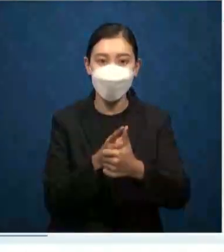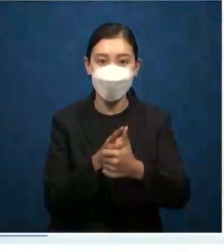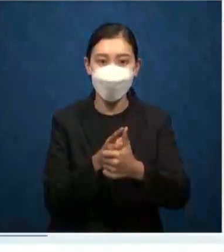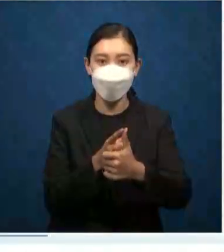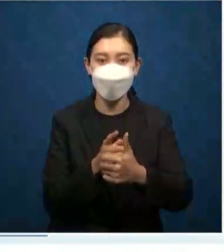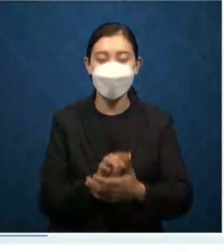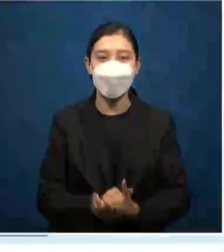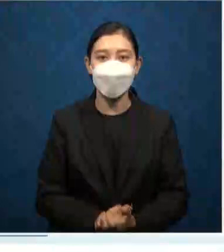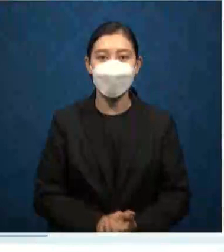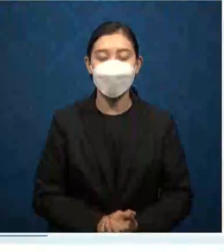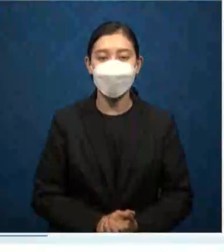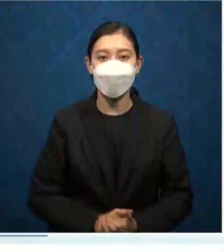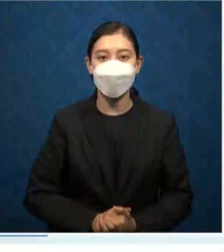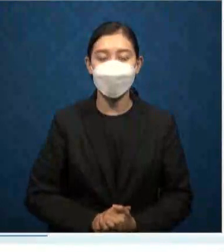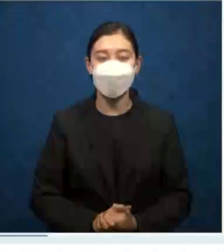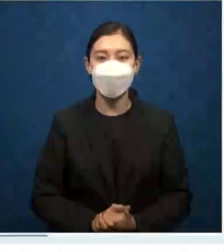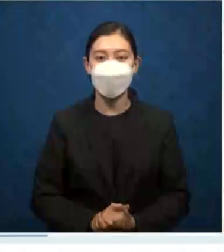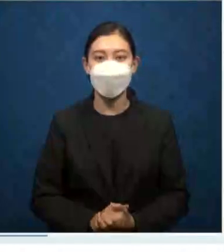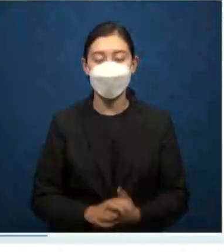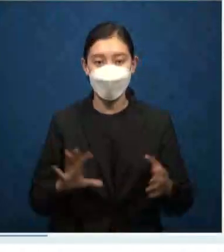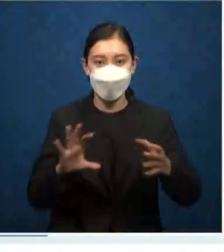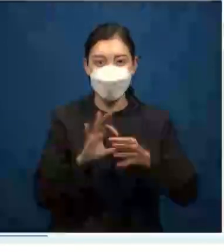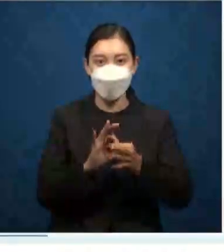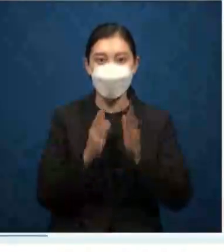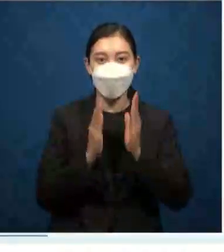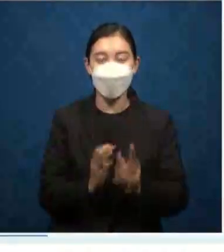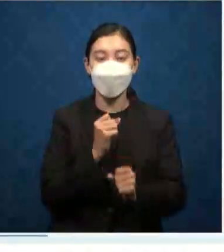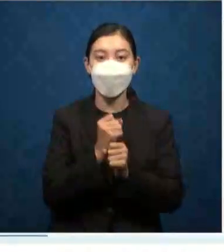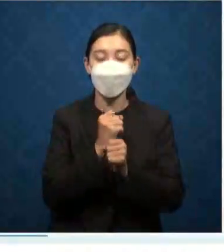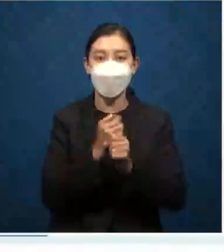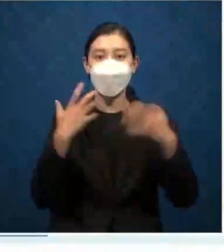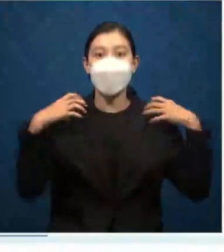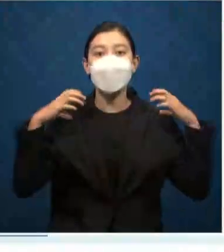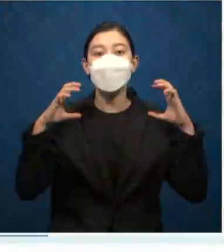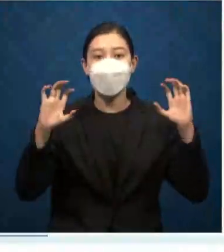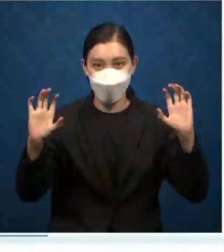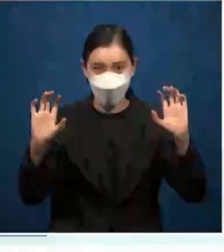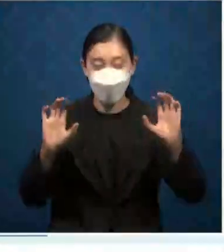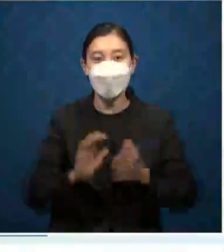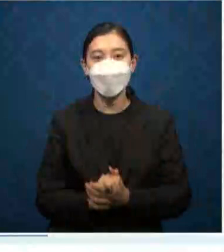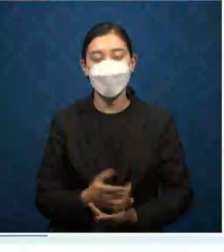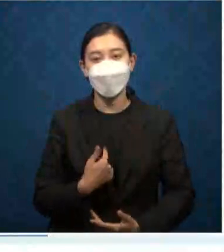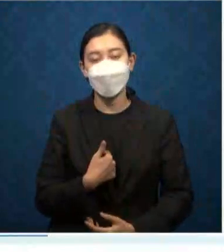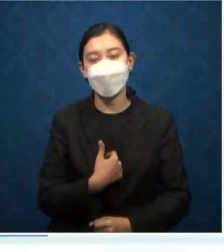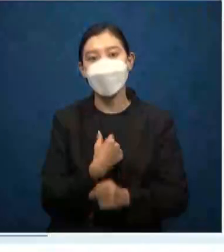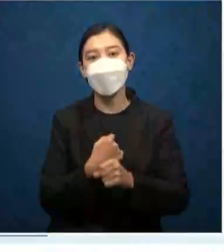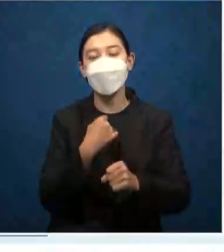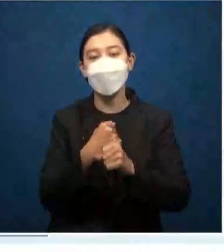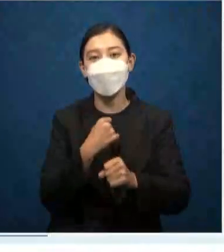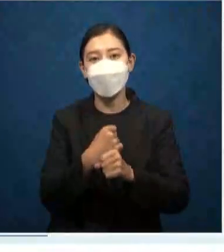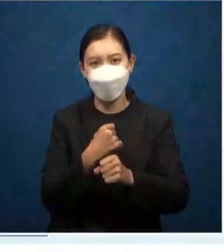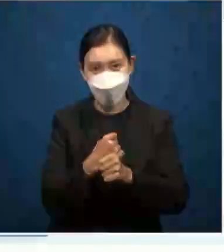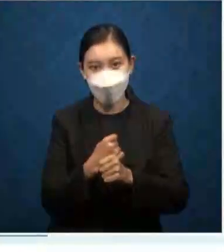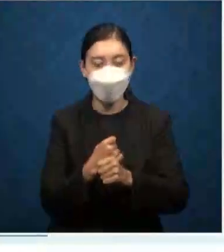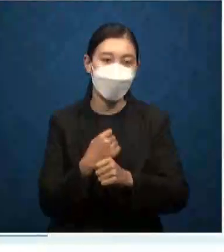เป็นประเด็นเรื่องของงบประมาณด้านบุคลากรของรัฐซึ่งผมเองในฐานะวุฒิสมาชิกได้จับเรื่องนี้มาเป็นปี